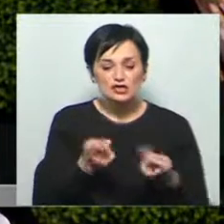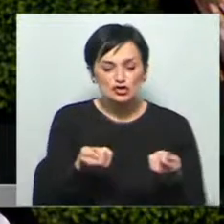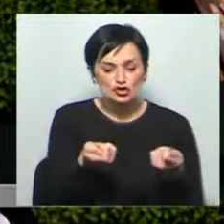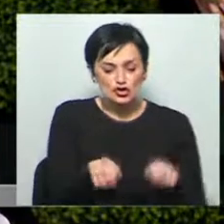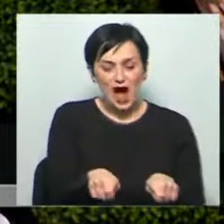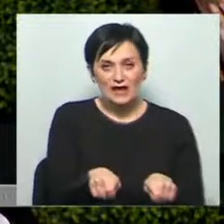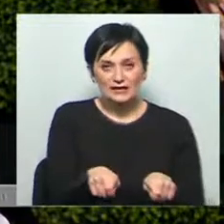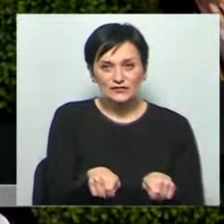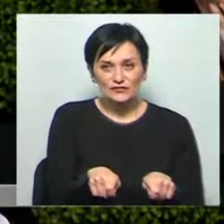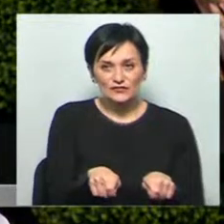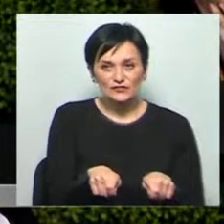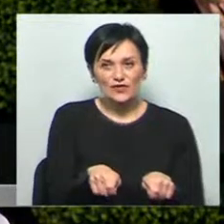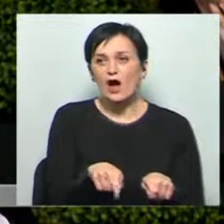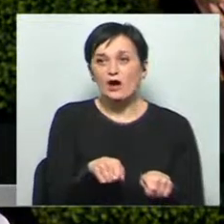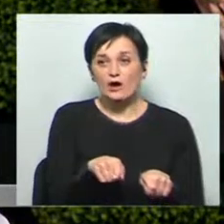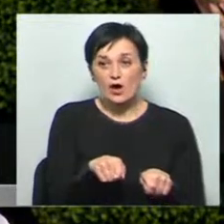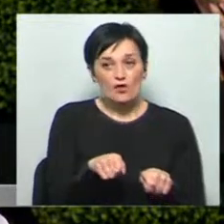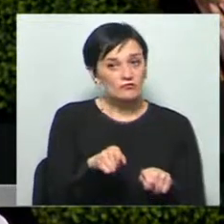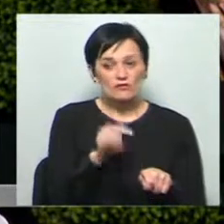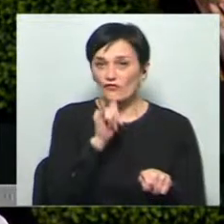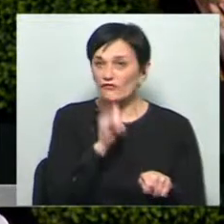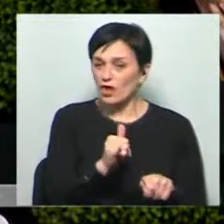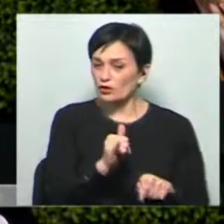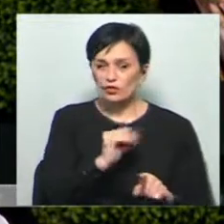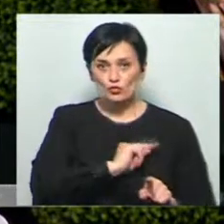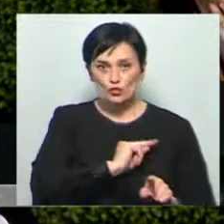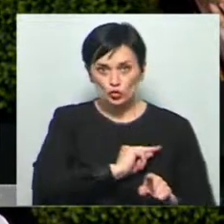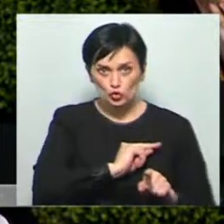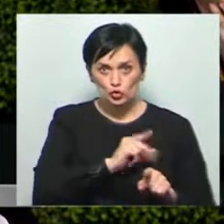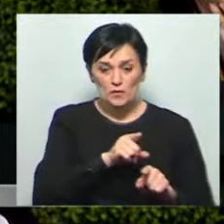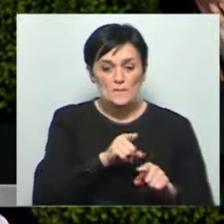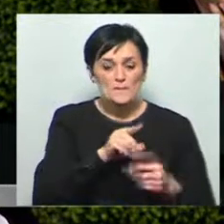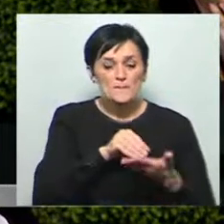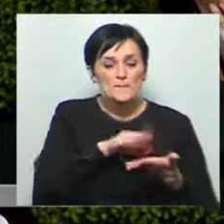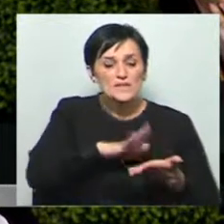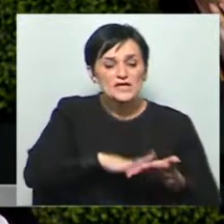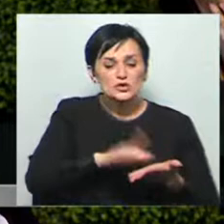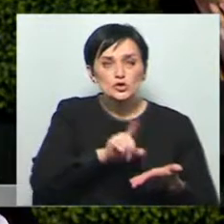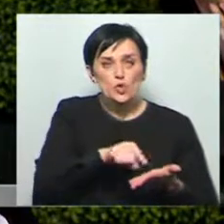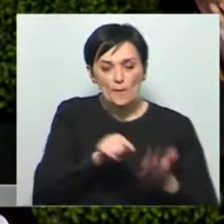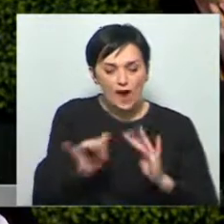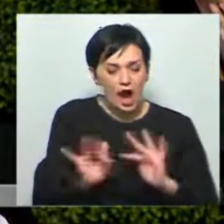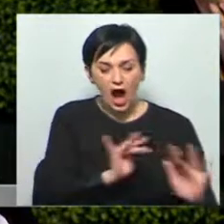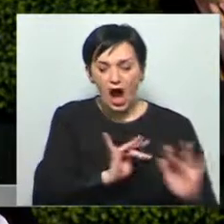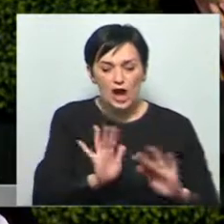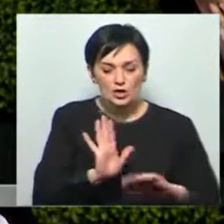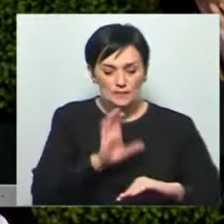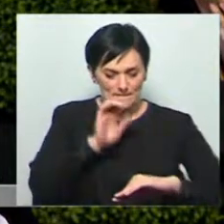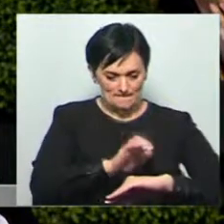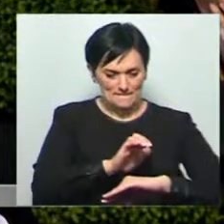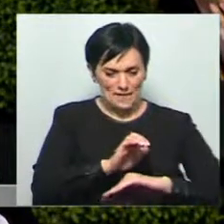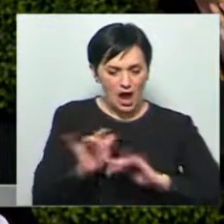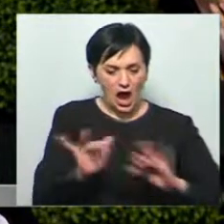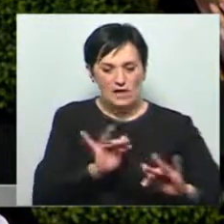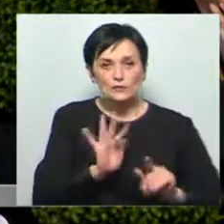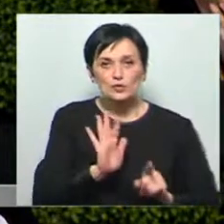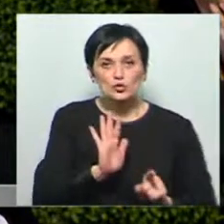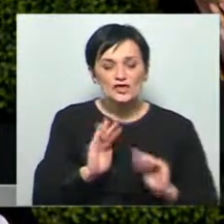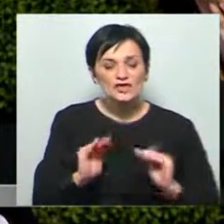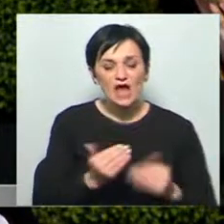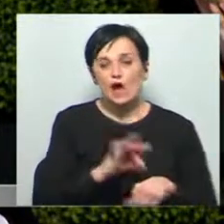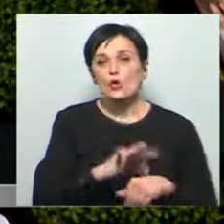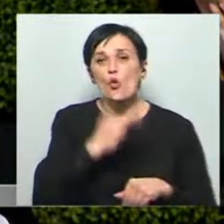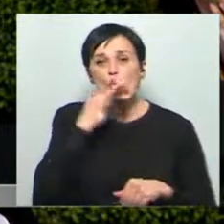ან სახსარი ფიქსირდება, ვერა, სახსარი ფიქსირდება იმის გამო რომ არ იმოძრაოს და ნაკლები ტკივილი ქონდეს პაციენტს და